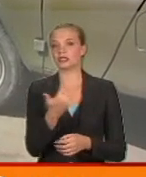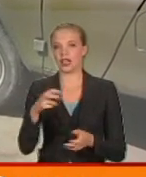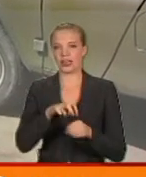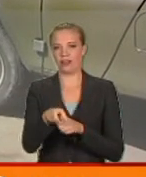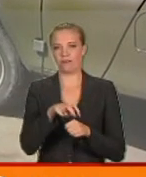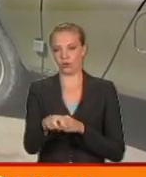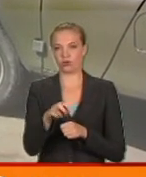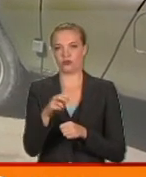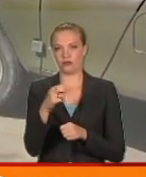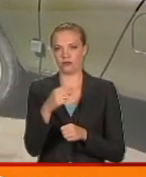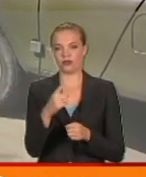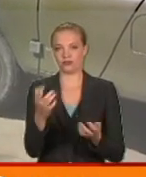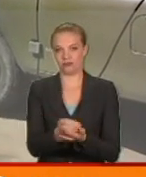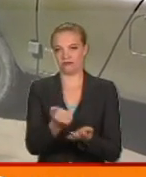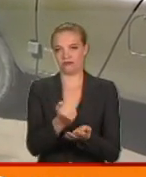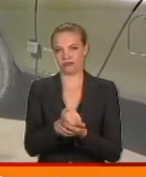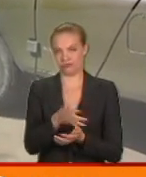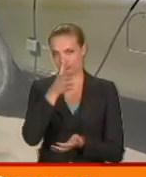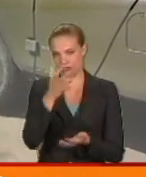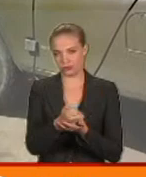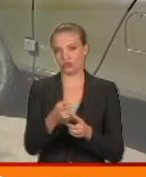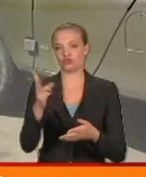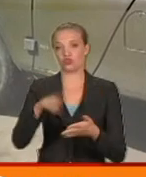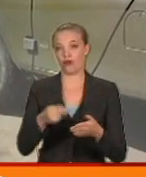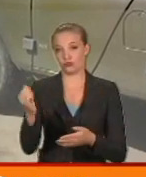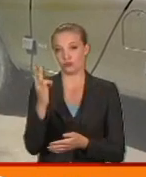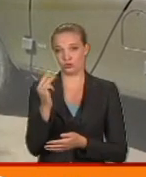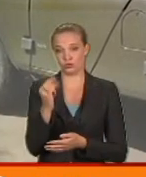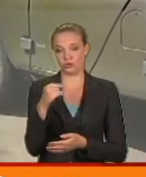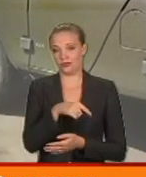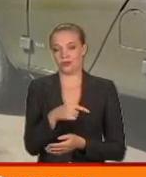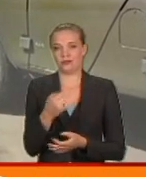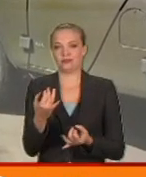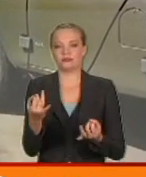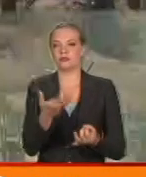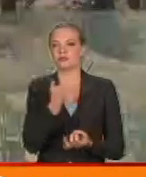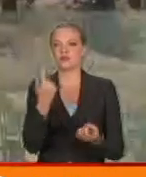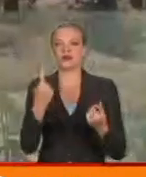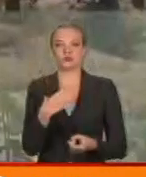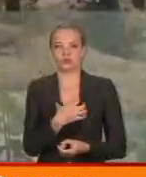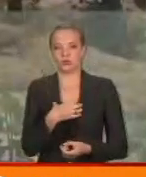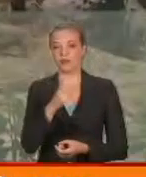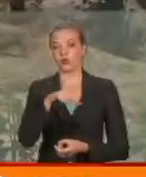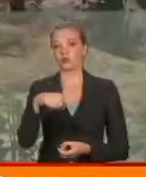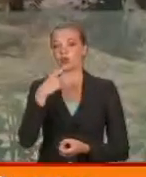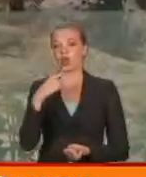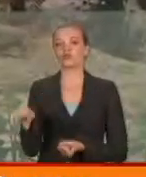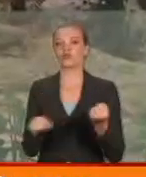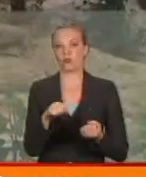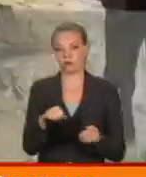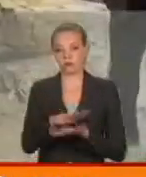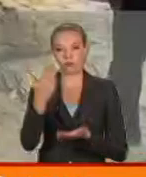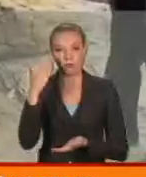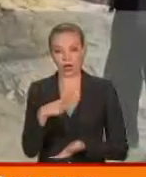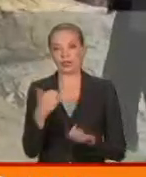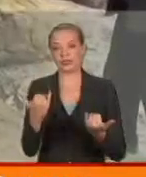виходів незаконної видобучі бурштину ті штрафи. І тому вони для них це не є суттєво. Люди кажуть, копали і